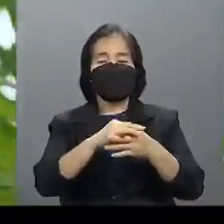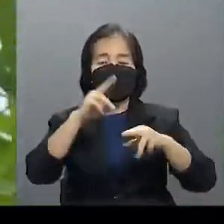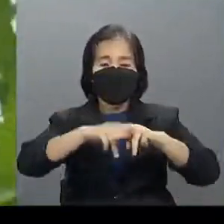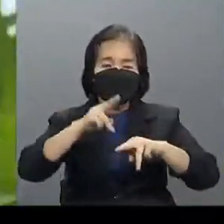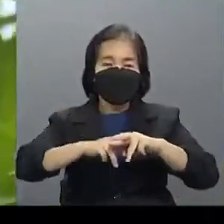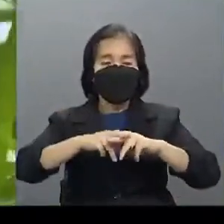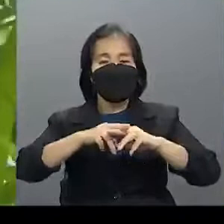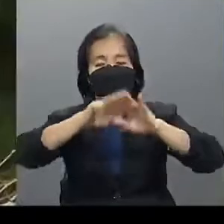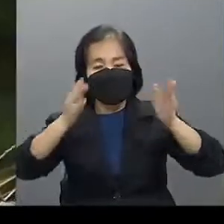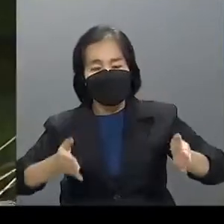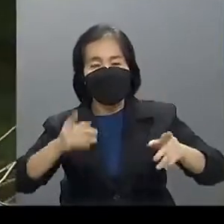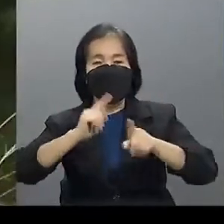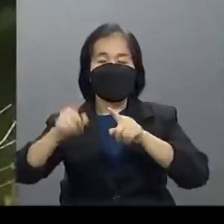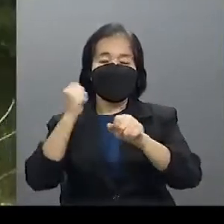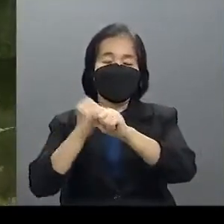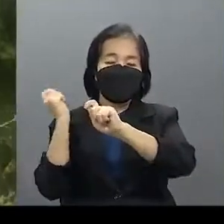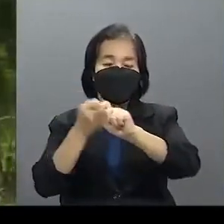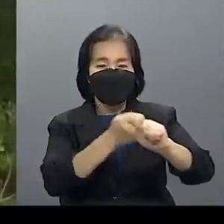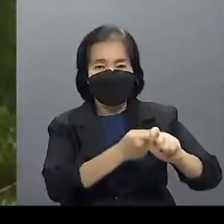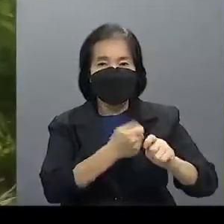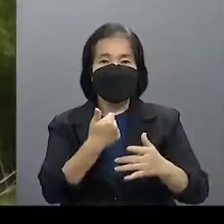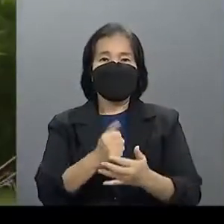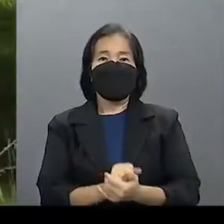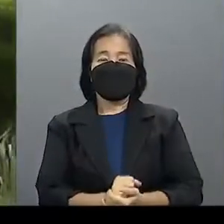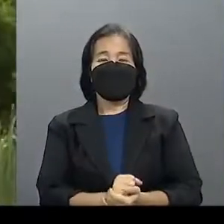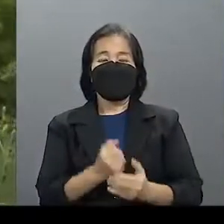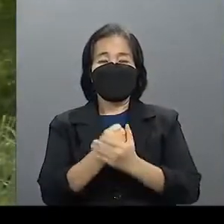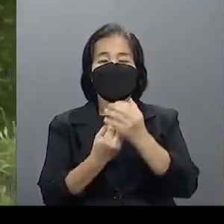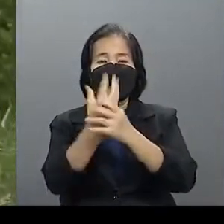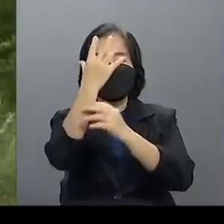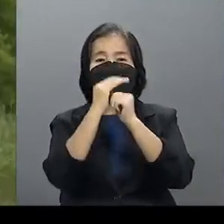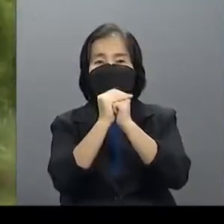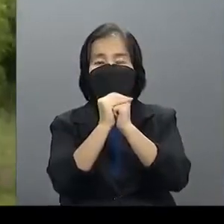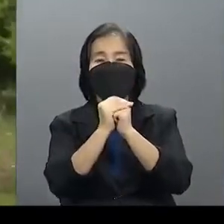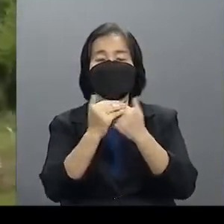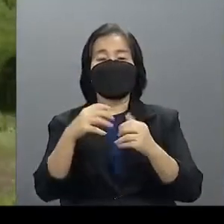ครบวงจรอีกด้วยเกษตรแจ้งเกือไทย PBS รายงาน